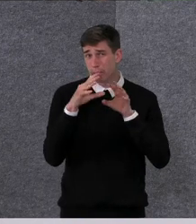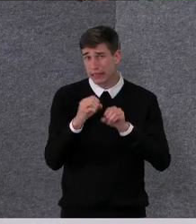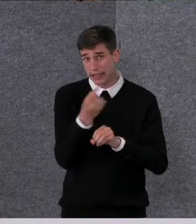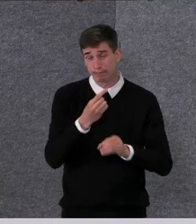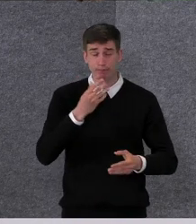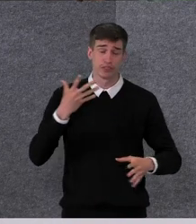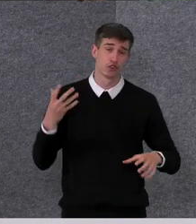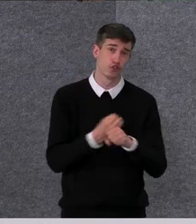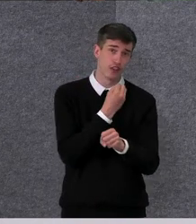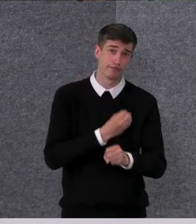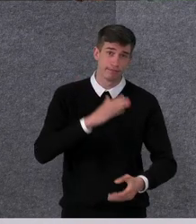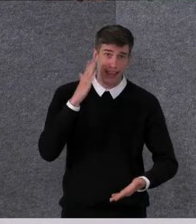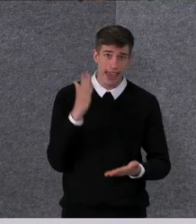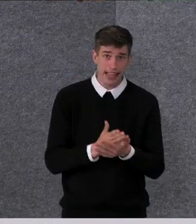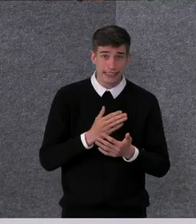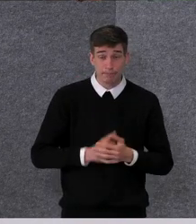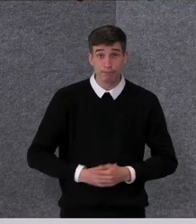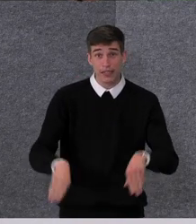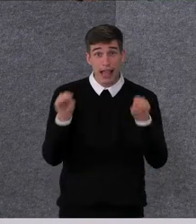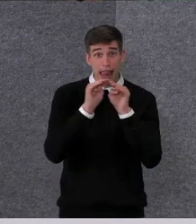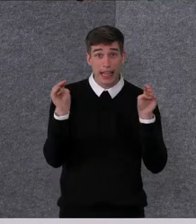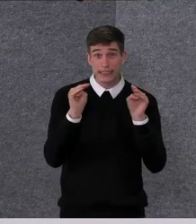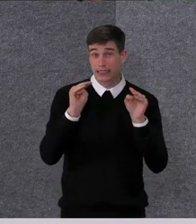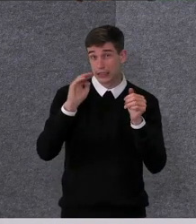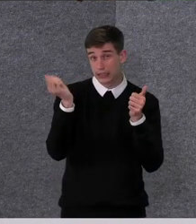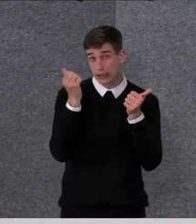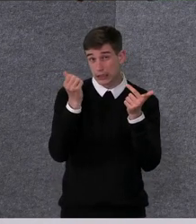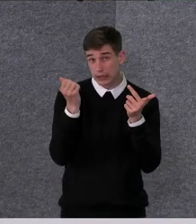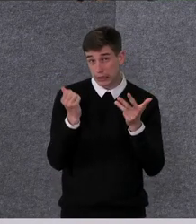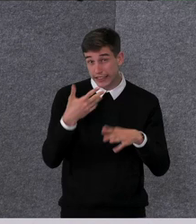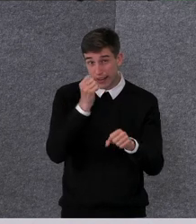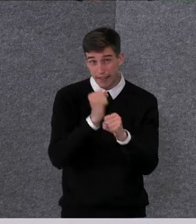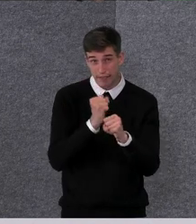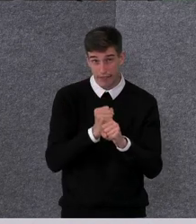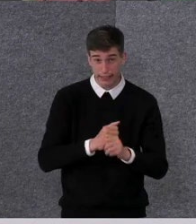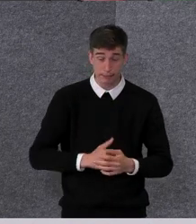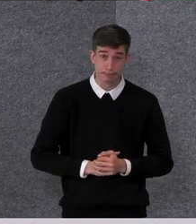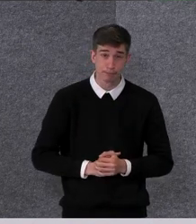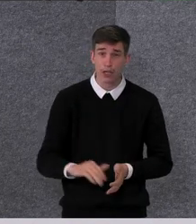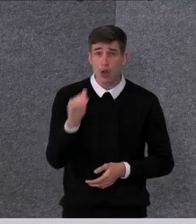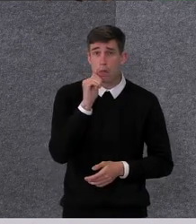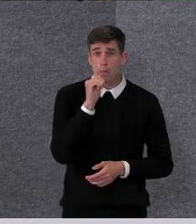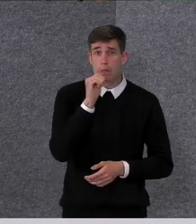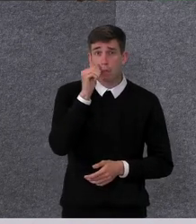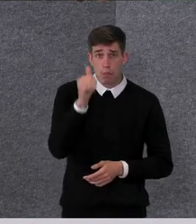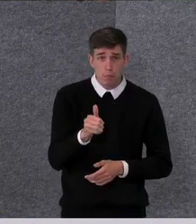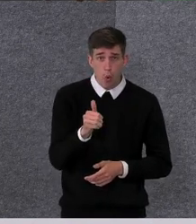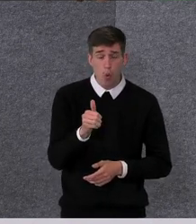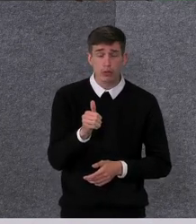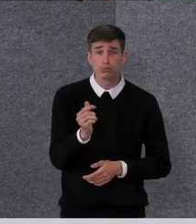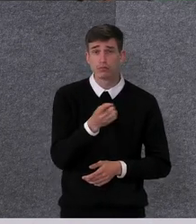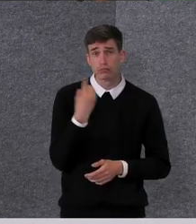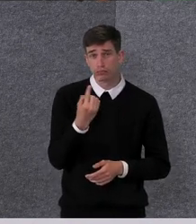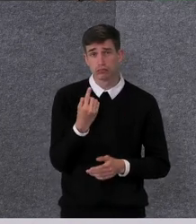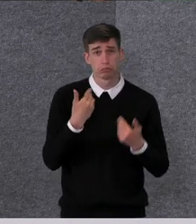noch zu wählen und damit die Liste zumindest für heute Abend rund zu machen. Morgen geht es weiter.